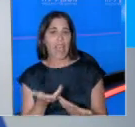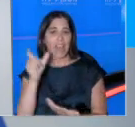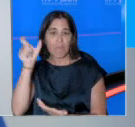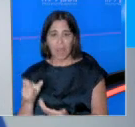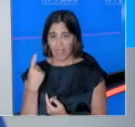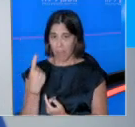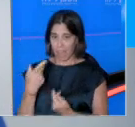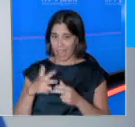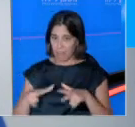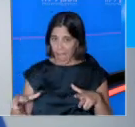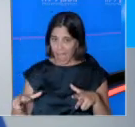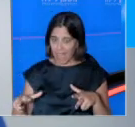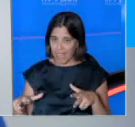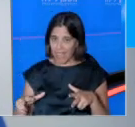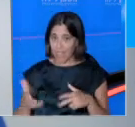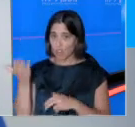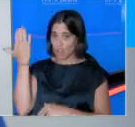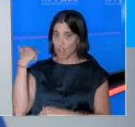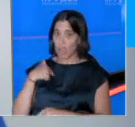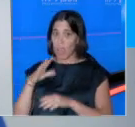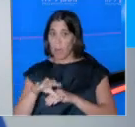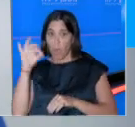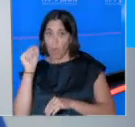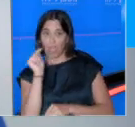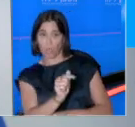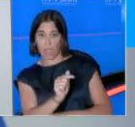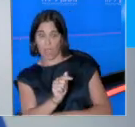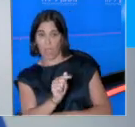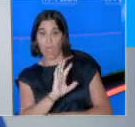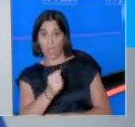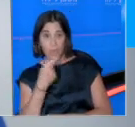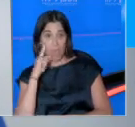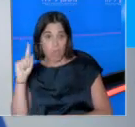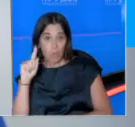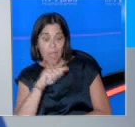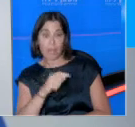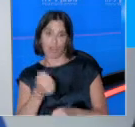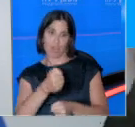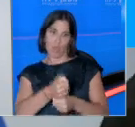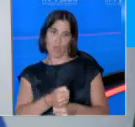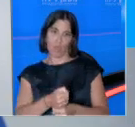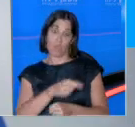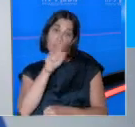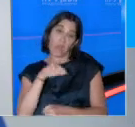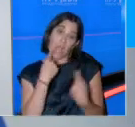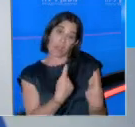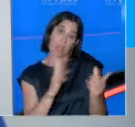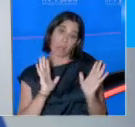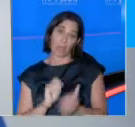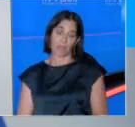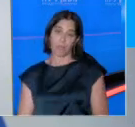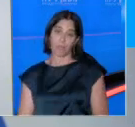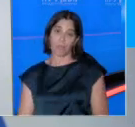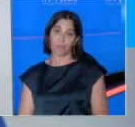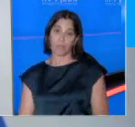אחד בארץ שהיה מצביע עבורך אם הוא היה יודע מה שאתה הולך לעשות, אולי חוץ ממך.